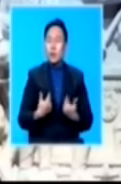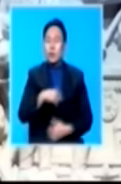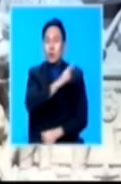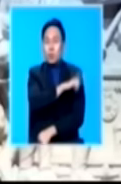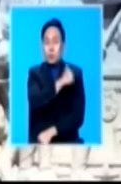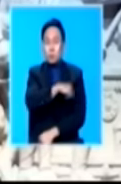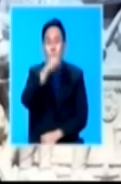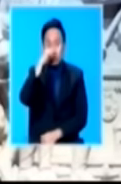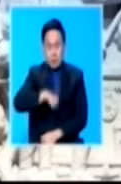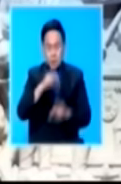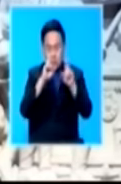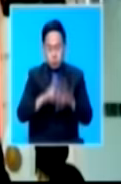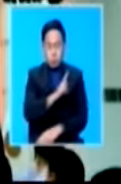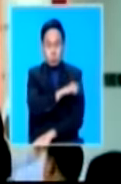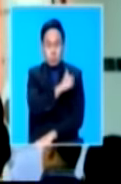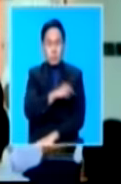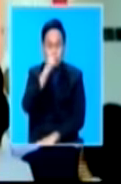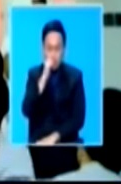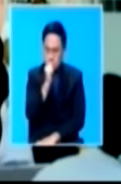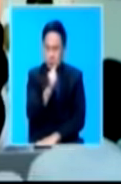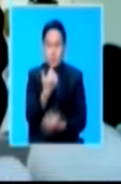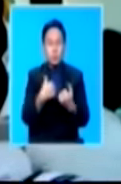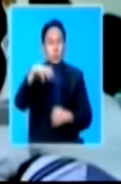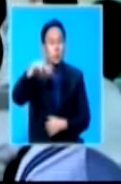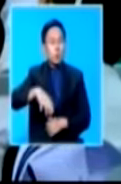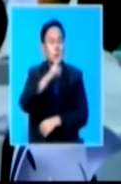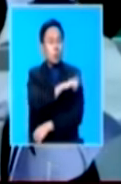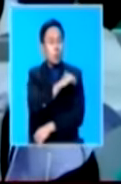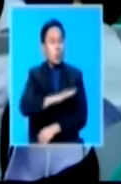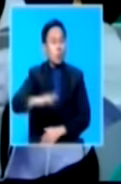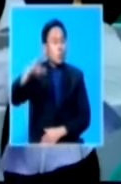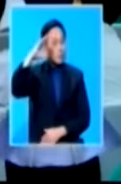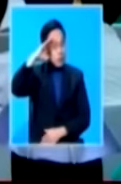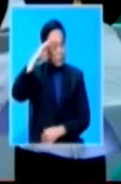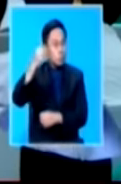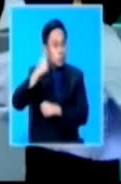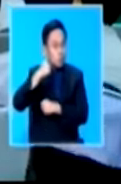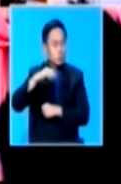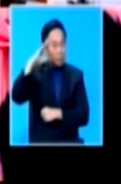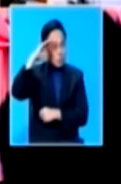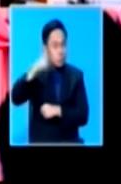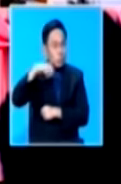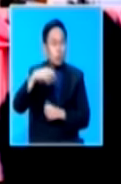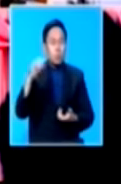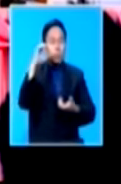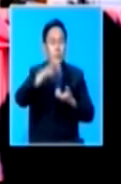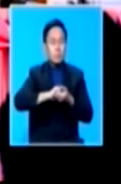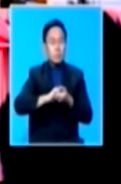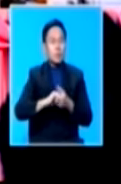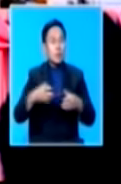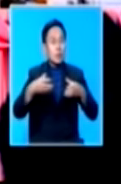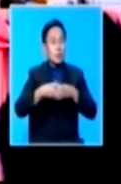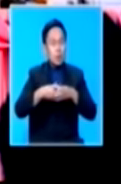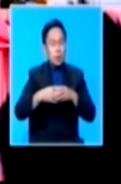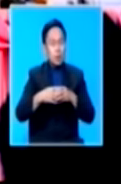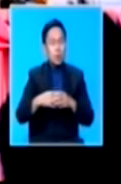วันนี้โรงพยาบาลพระมงกุฎเกล้านะครับเป็นโรงพยาบาลทหารนี่แหละของกรมแพทย์ทหารบกนะครับร่วมกับคณะวิศวกรรมศาสตร์นะจุฬาลงก